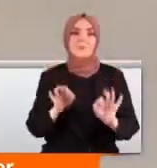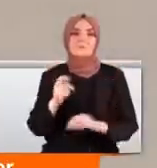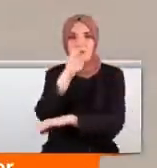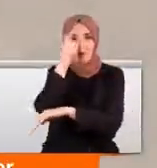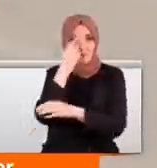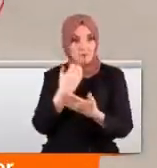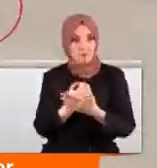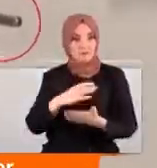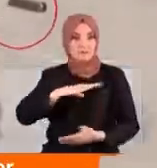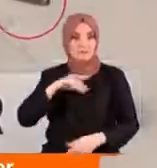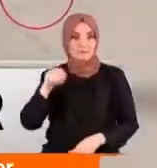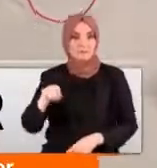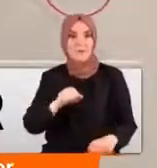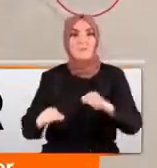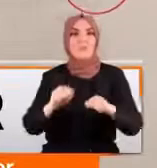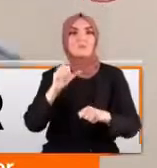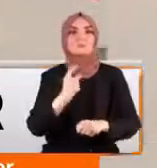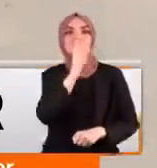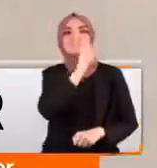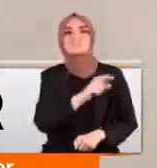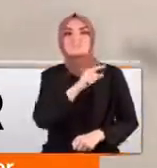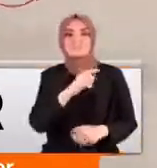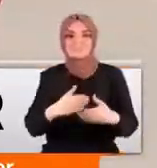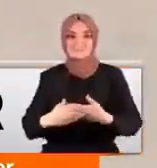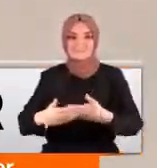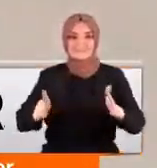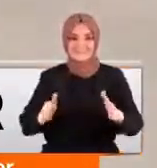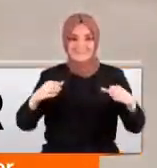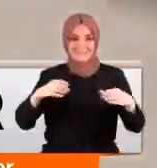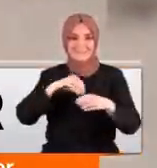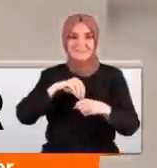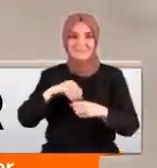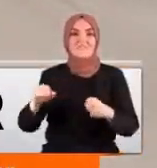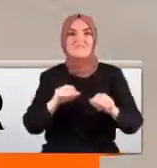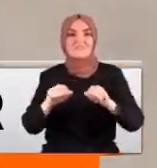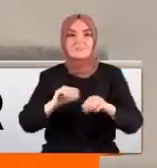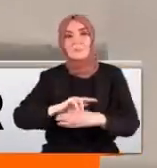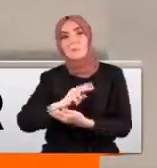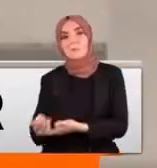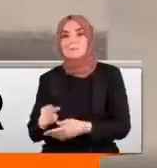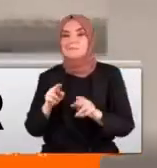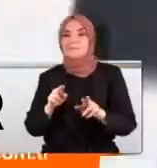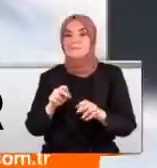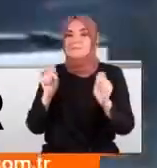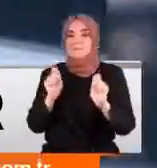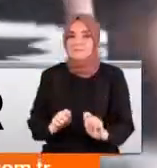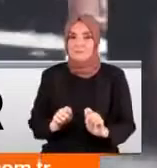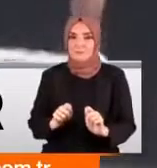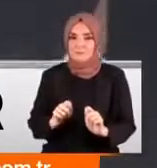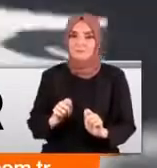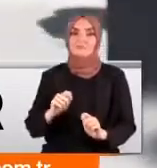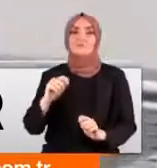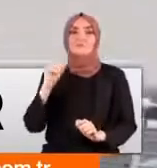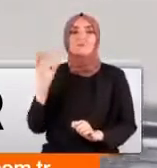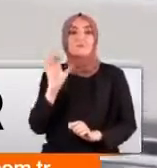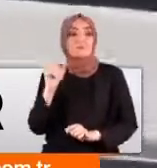Boyacı sandıktaki fırçasını düşürmüş gibi yapıp ona yardım eden turiste teşekkür için ayakkabısını boyamayı teklif etti.